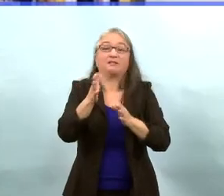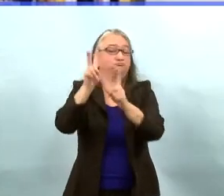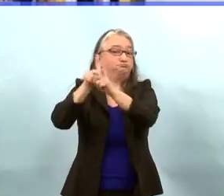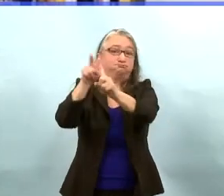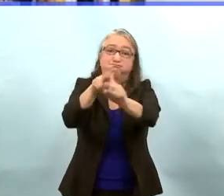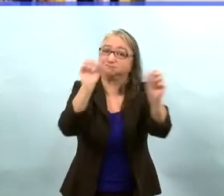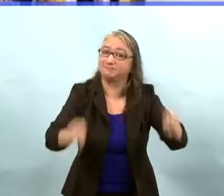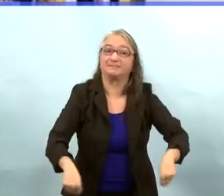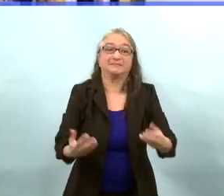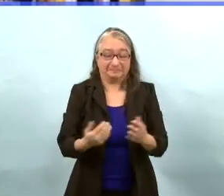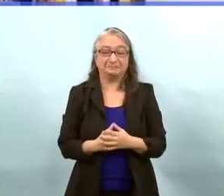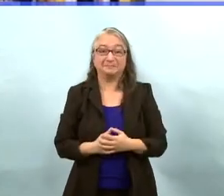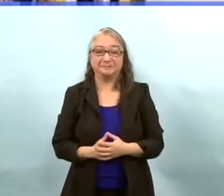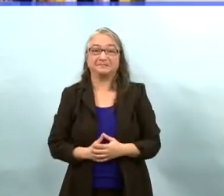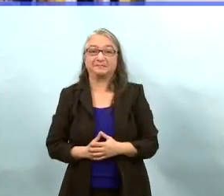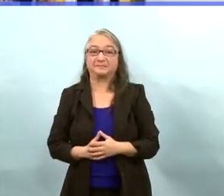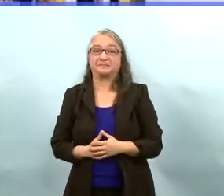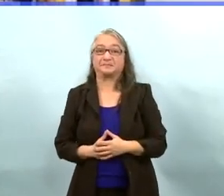prochains jours.